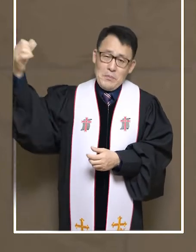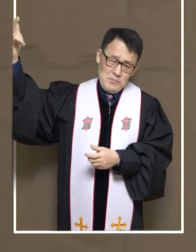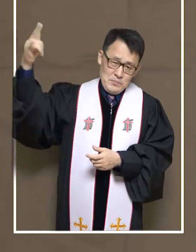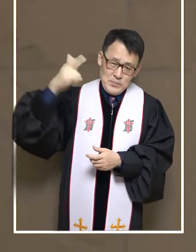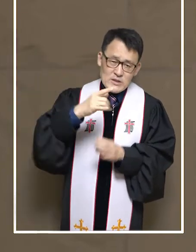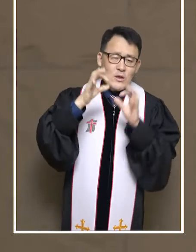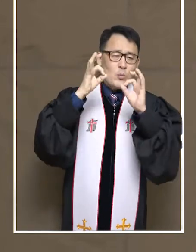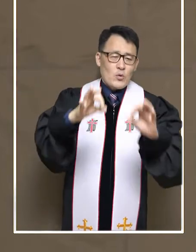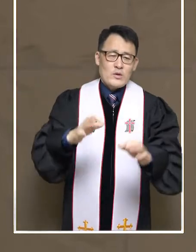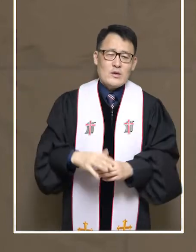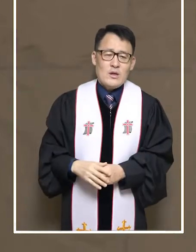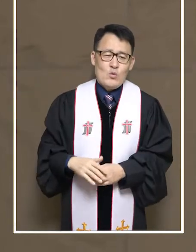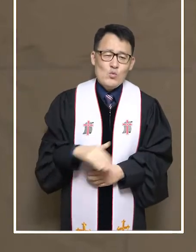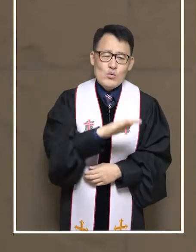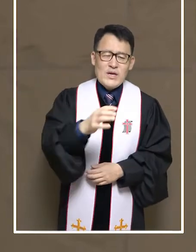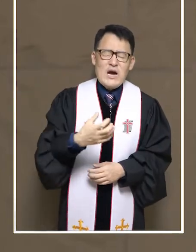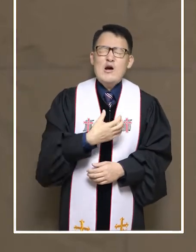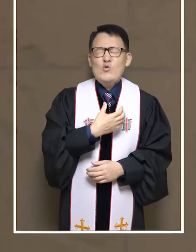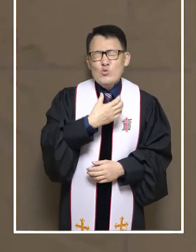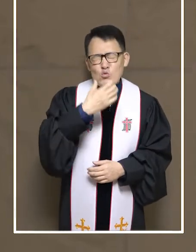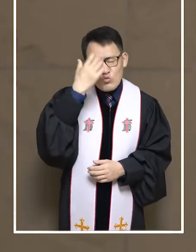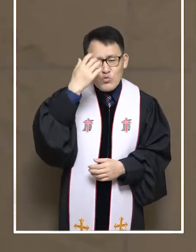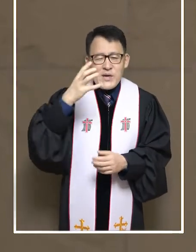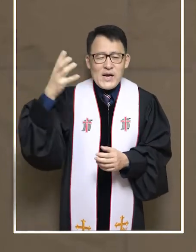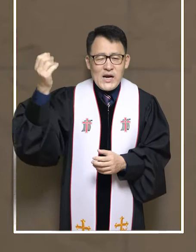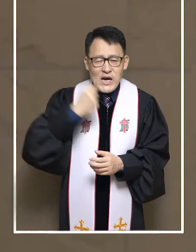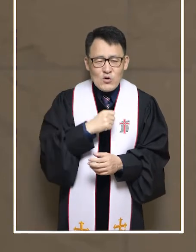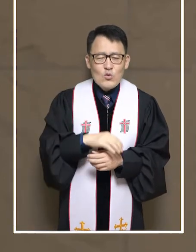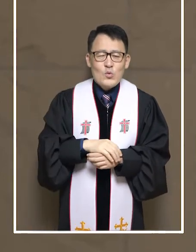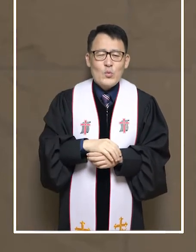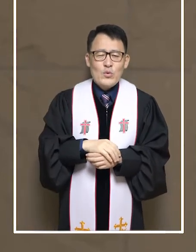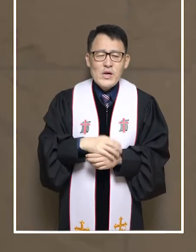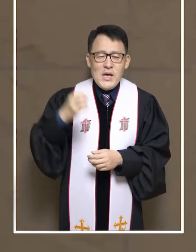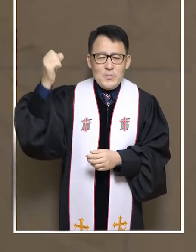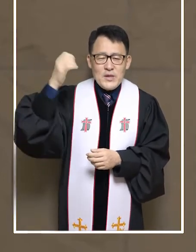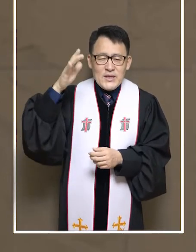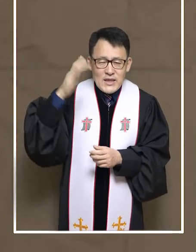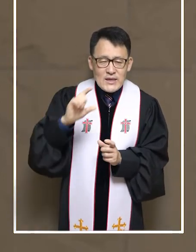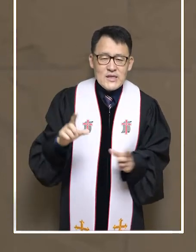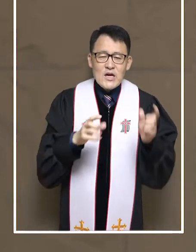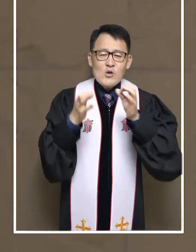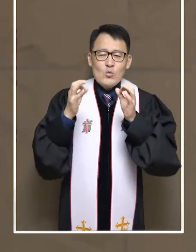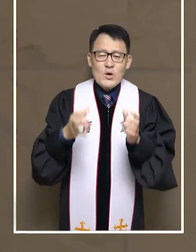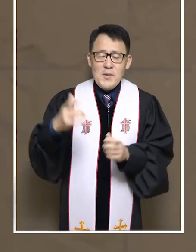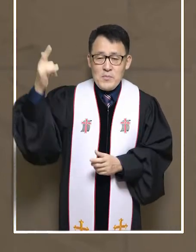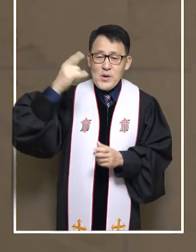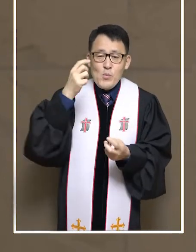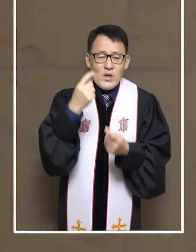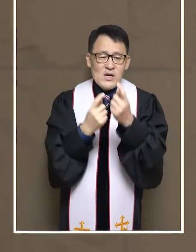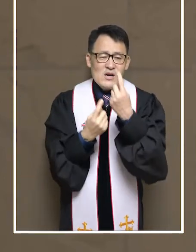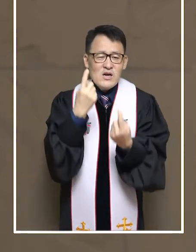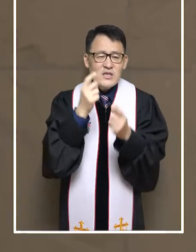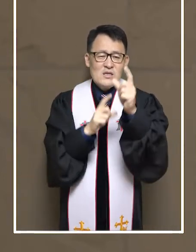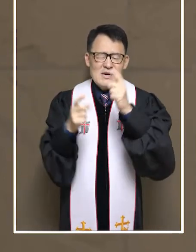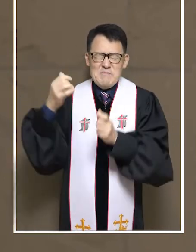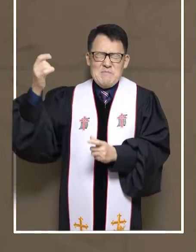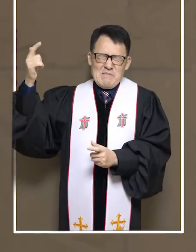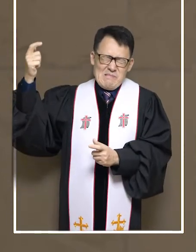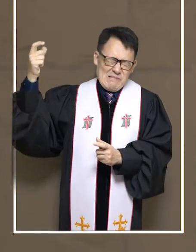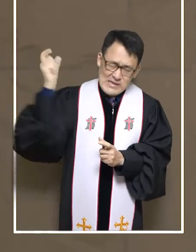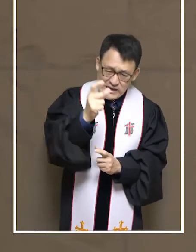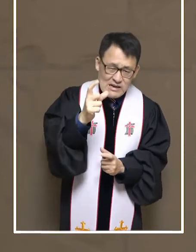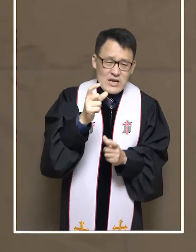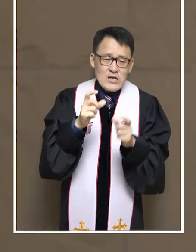거기서 빛을 볼 것입니다. 오히려 그 순간에 우리가 보게 될 빛은 살아있는 동안에 본 빛보다